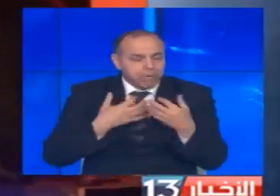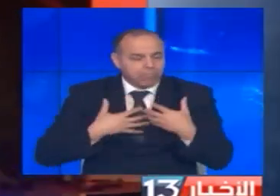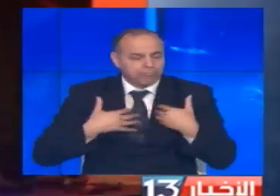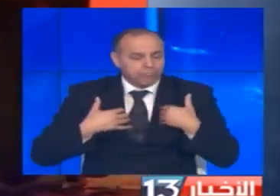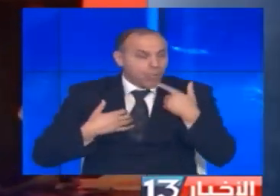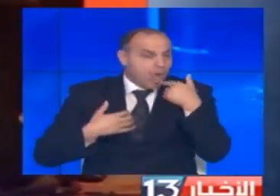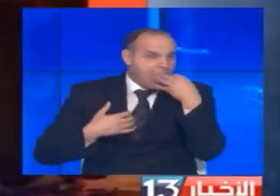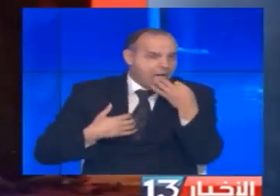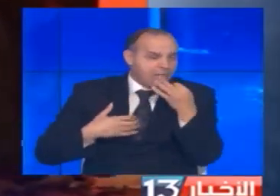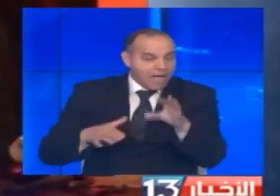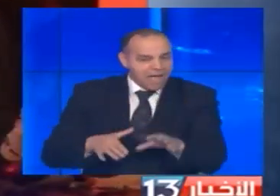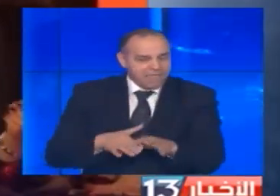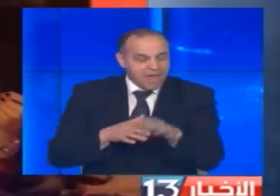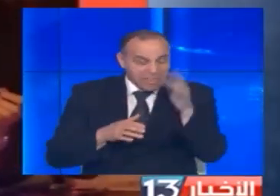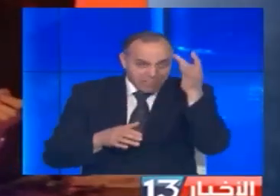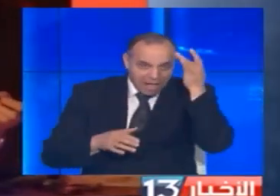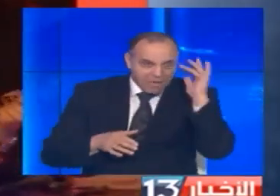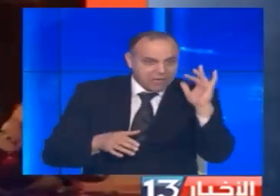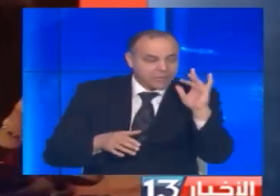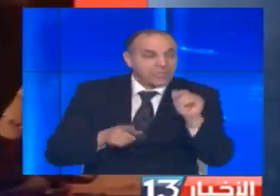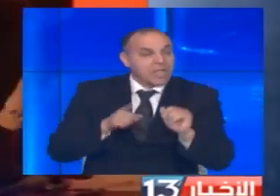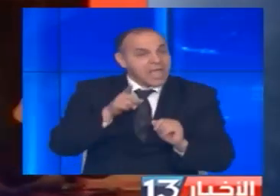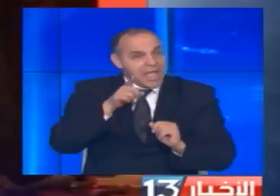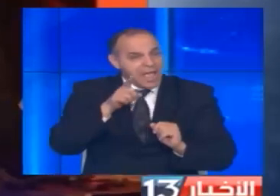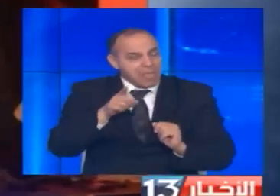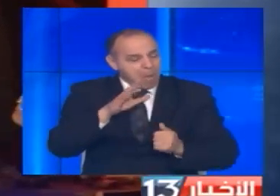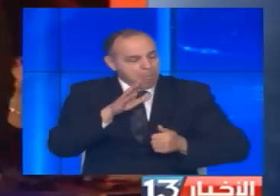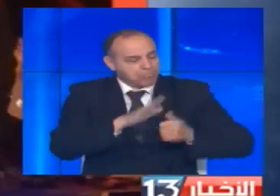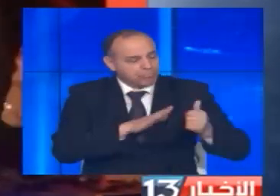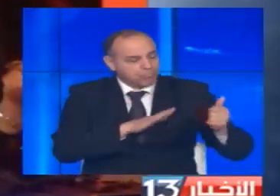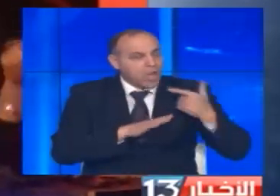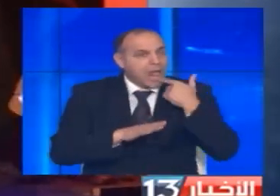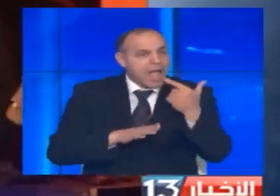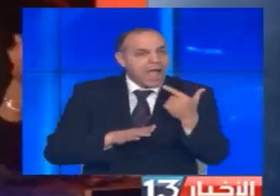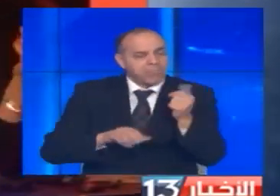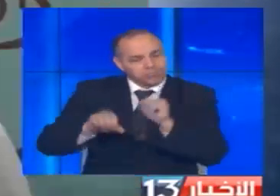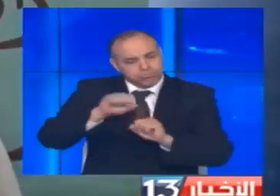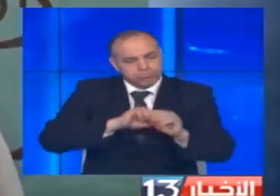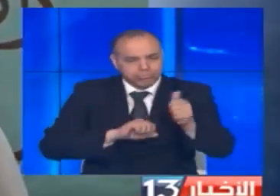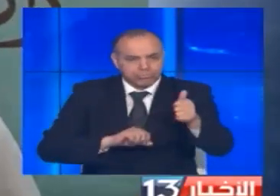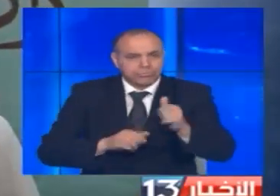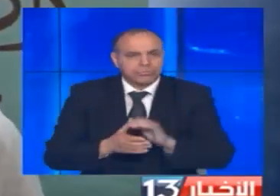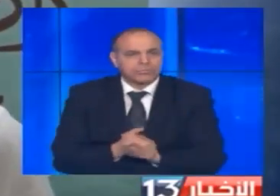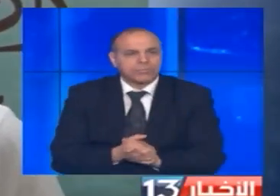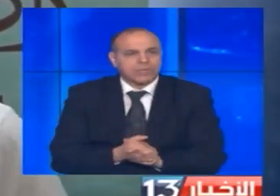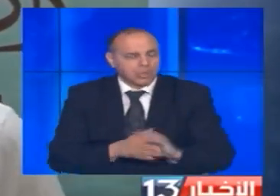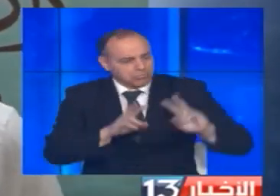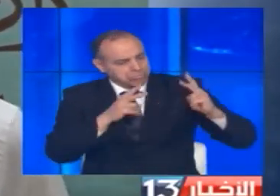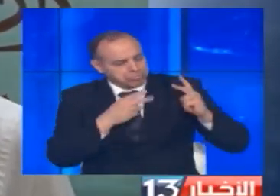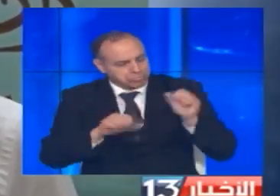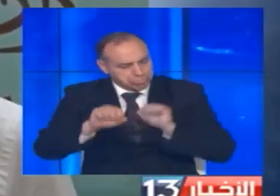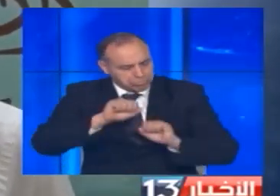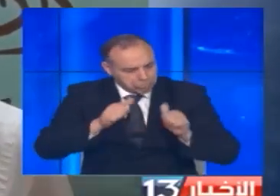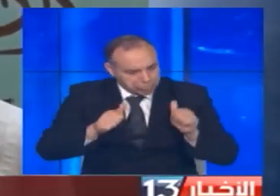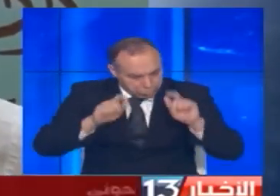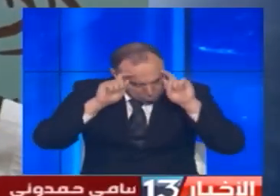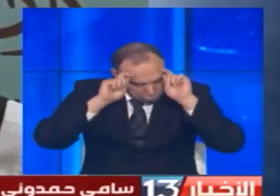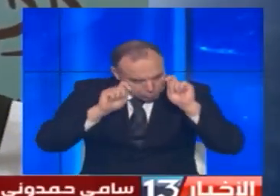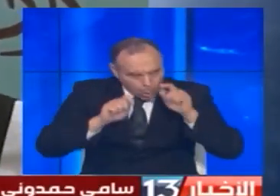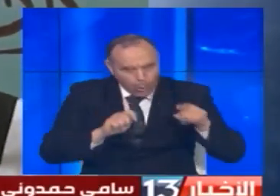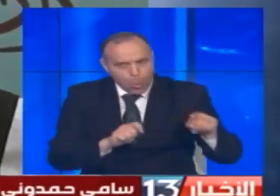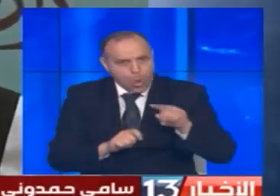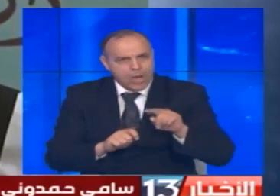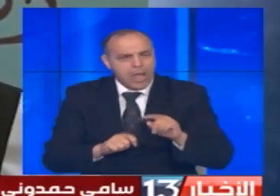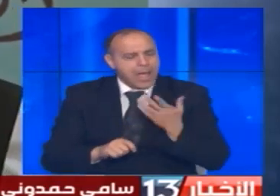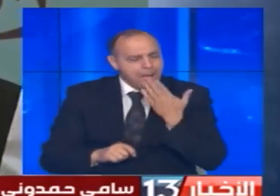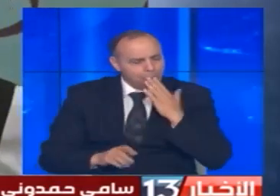إعجابهم بهذه التظاهرة الثقافية وبما تميزت به من حسن التنظيم. تلاهوا بينا كوم الفو،